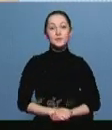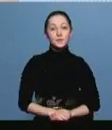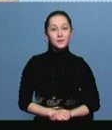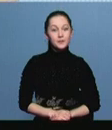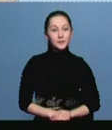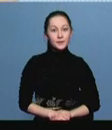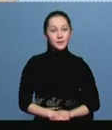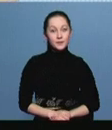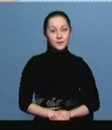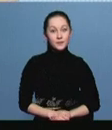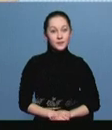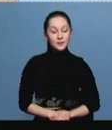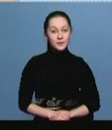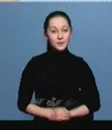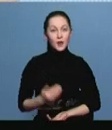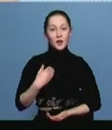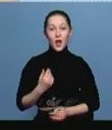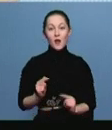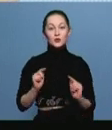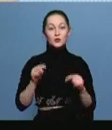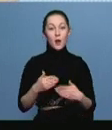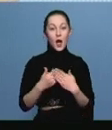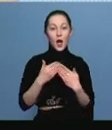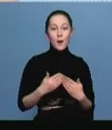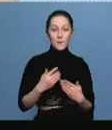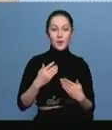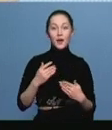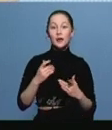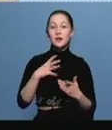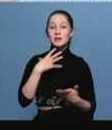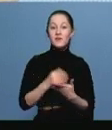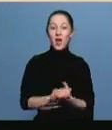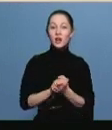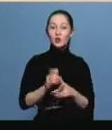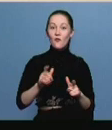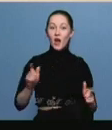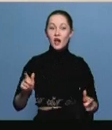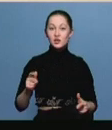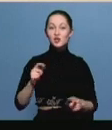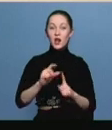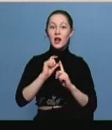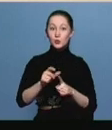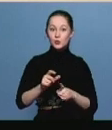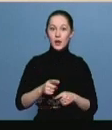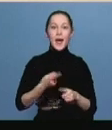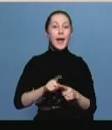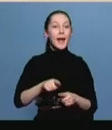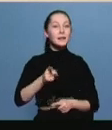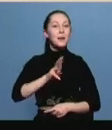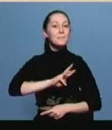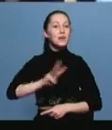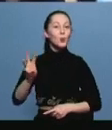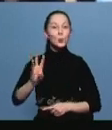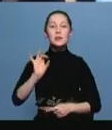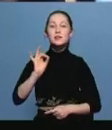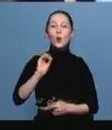Я, вступая в ряды юной армии, перед лицом своих товарищей, торжественно клянусь. Это исторические минуты, первое в Удмуртии